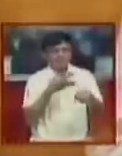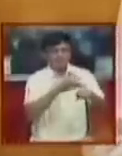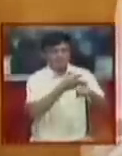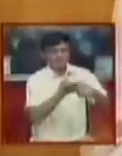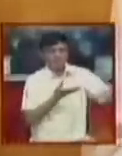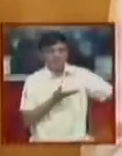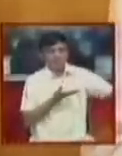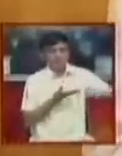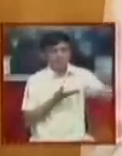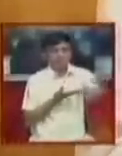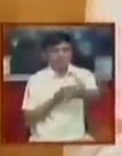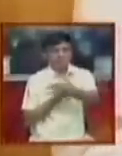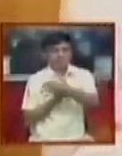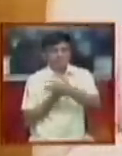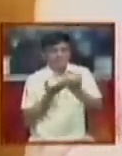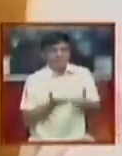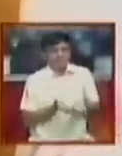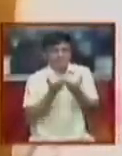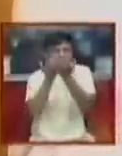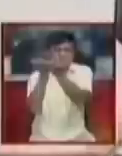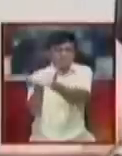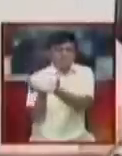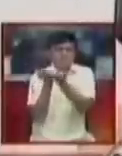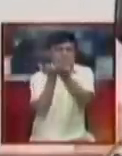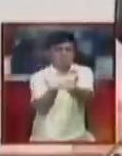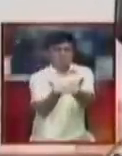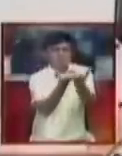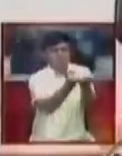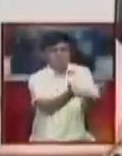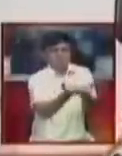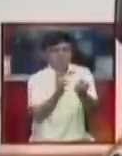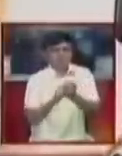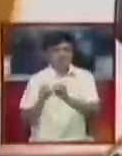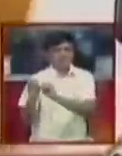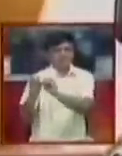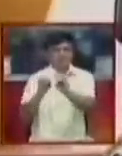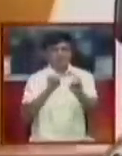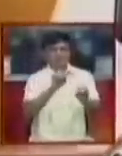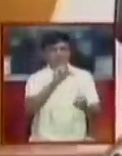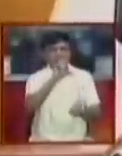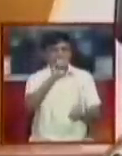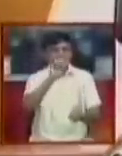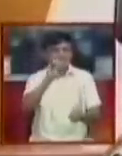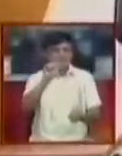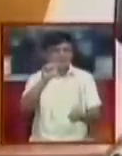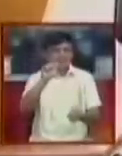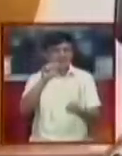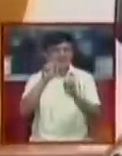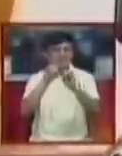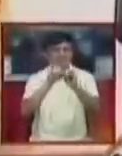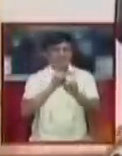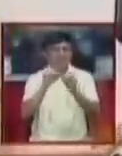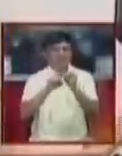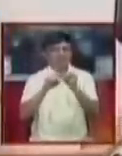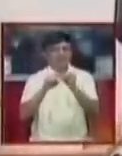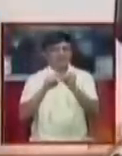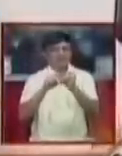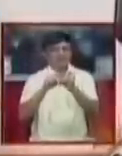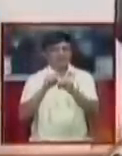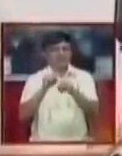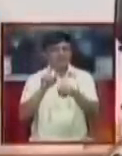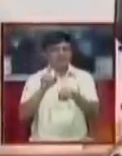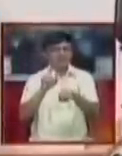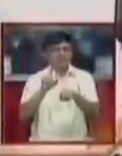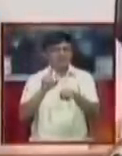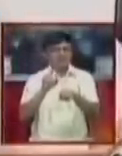nakukumpiska ng DNR lalapag sa mga komunidad na naturuan na ng testa ng pagkakarpintero. Ang resulta,